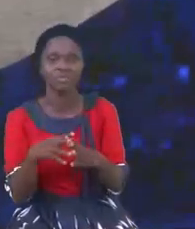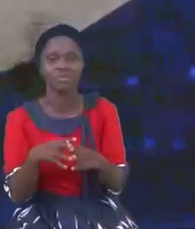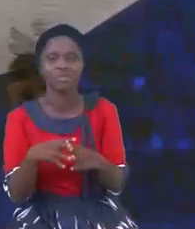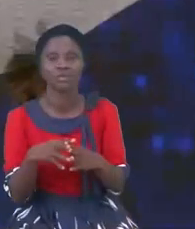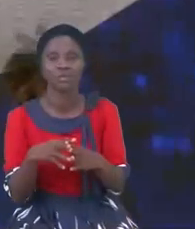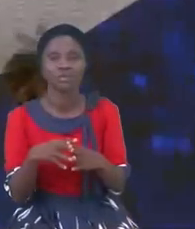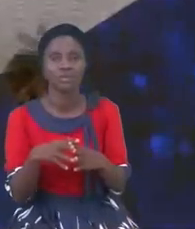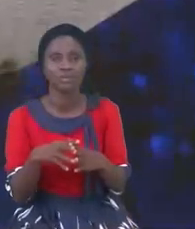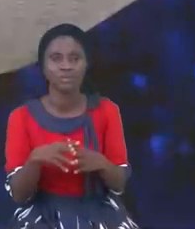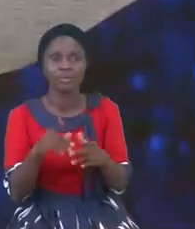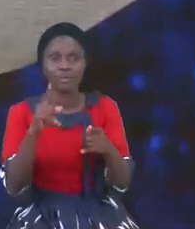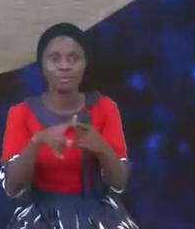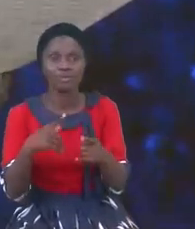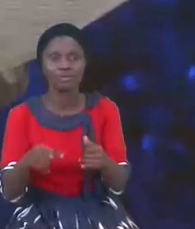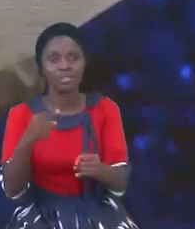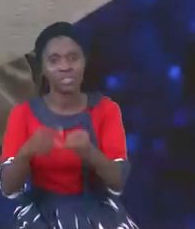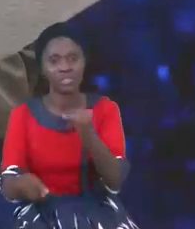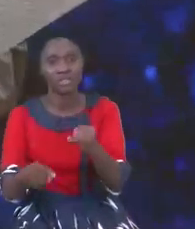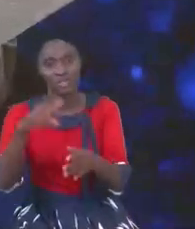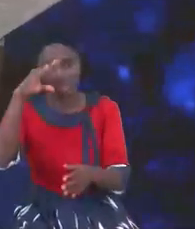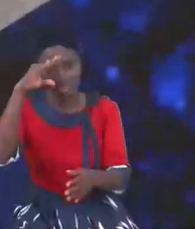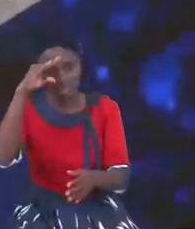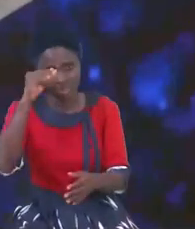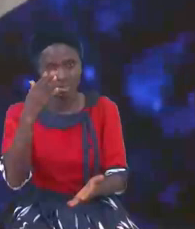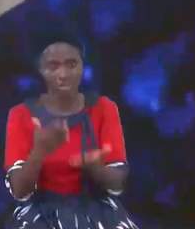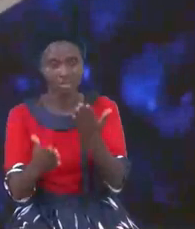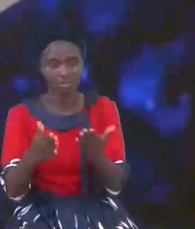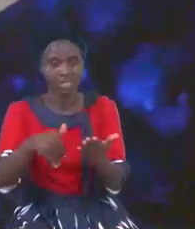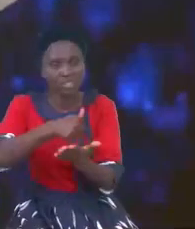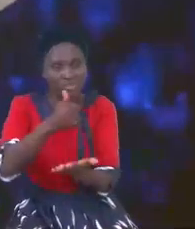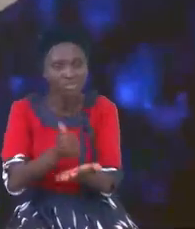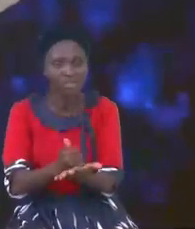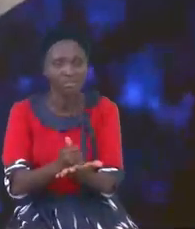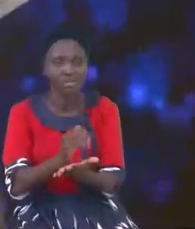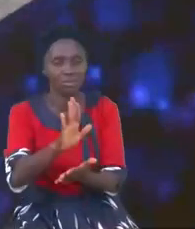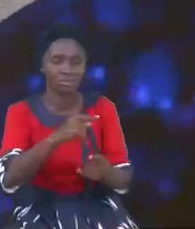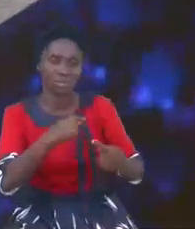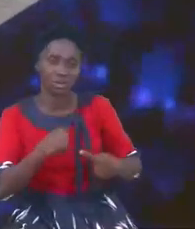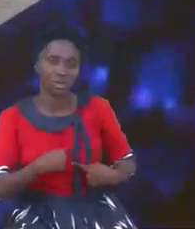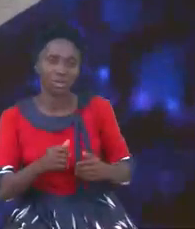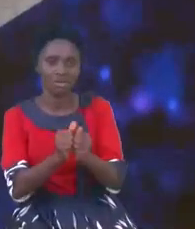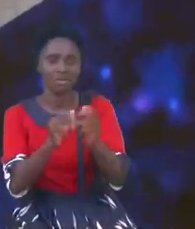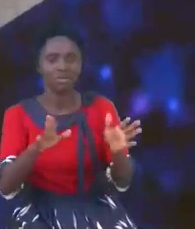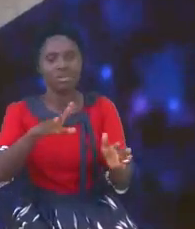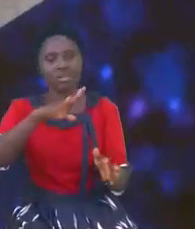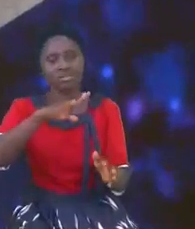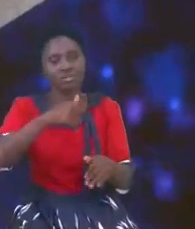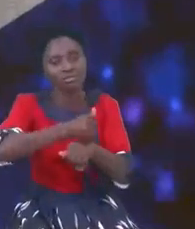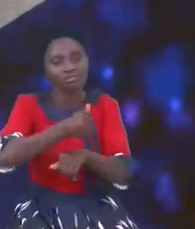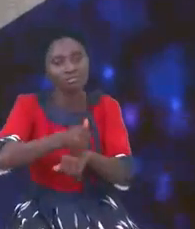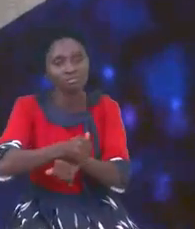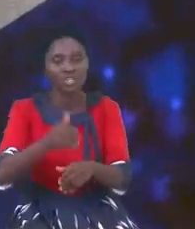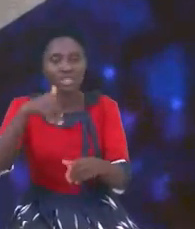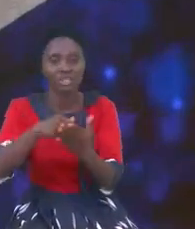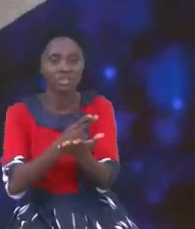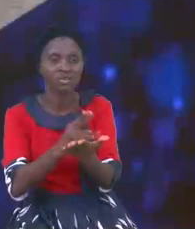Afin d'affermir vos cœurs pour qu'ils soient irréprochables dans la sainteté devant Dieu notre